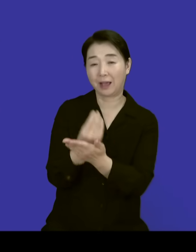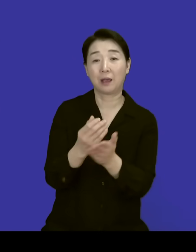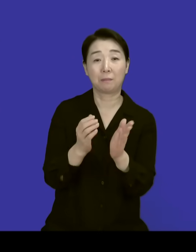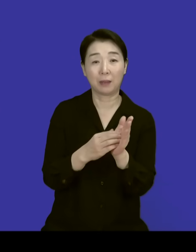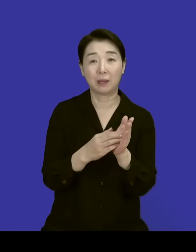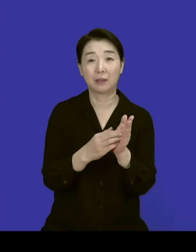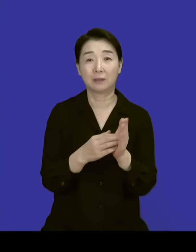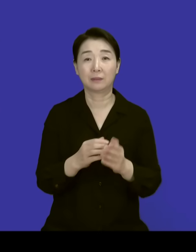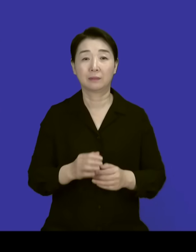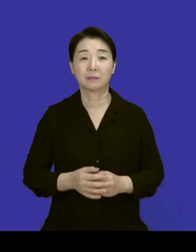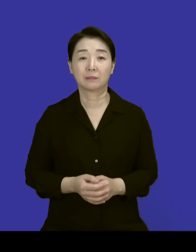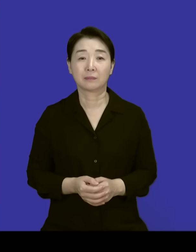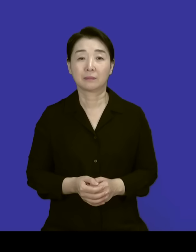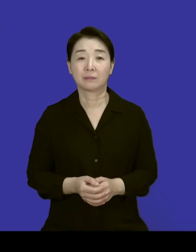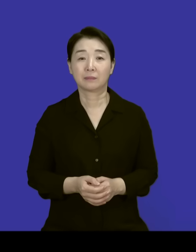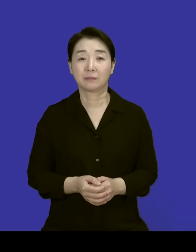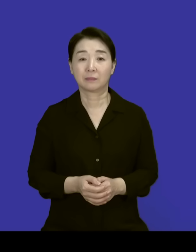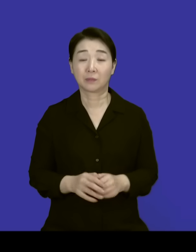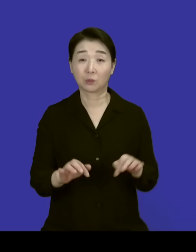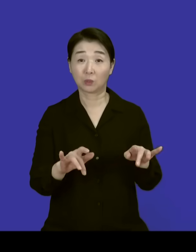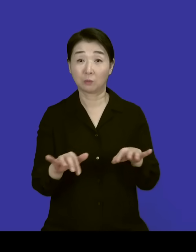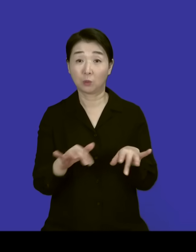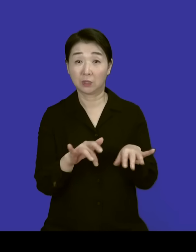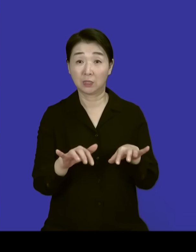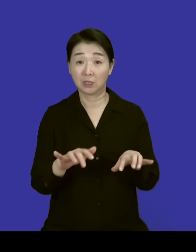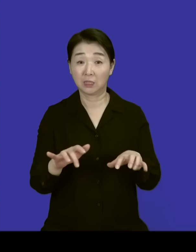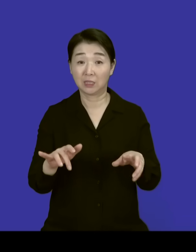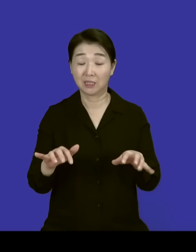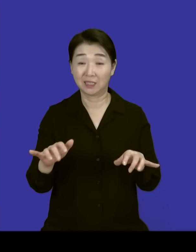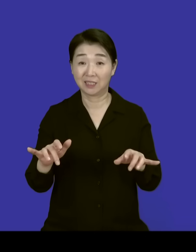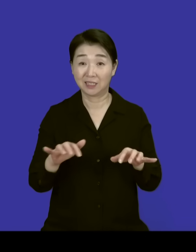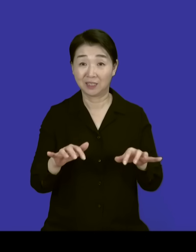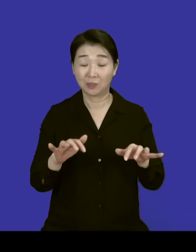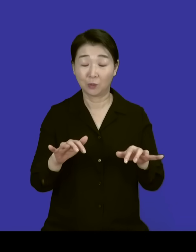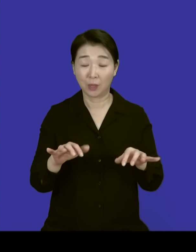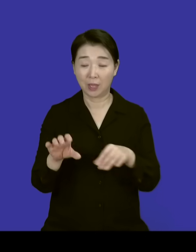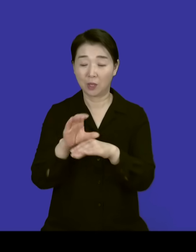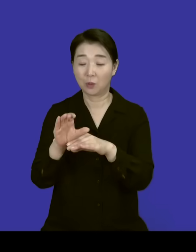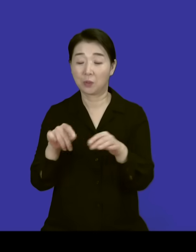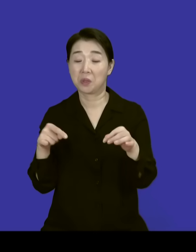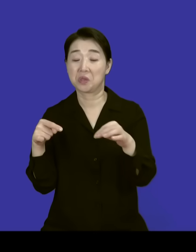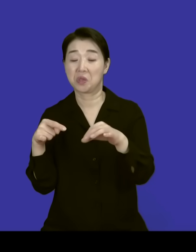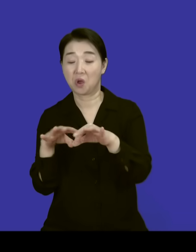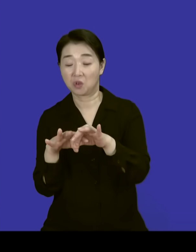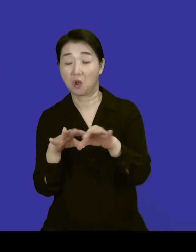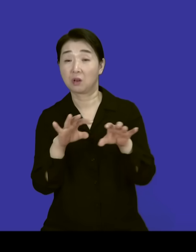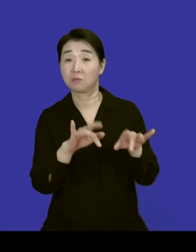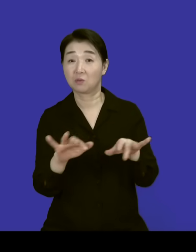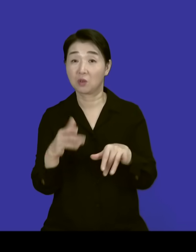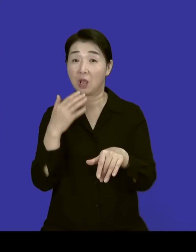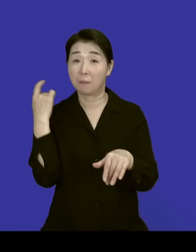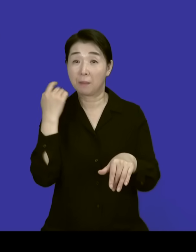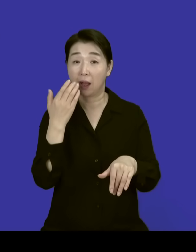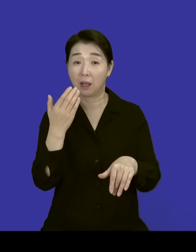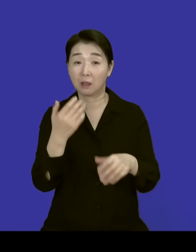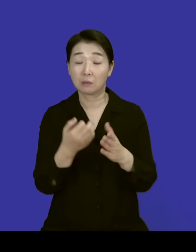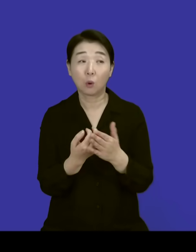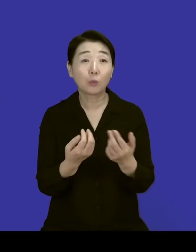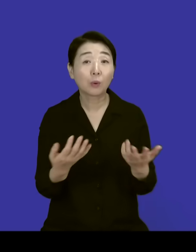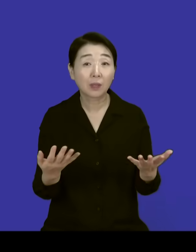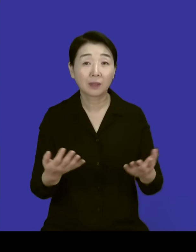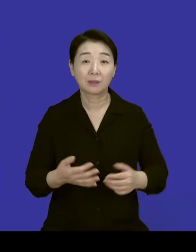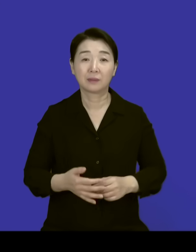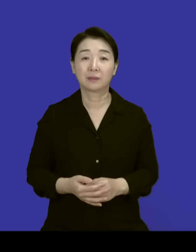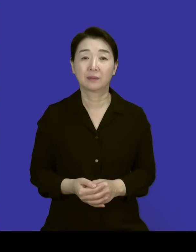네네네. 그 키보드 하나가 소리나는 미디 인터페이스라는 걸 연결해야 된다 그래서 네. 이걸 그럼 어떻게 해야 돼요?